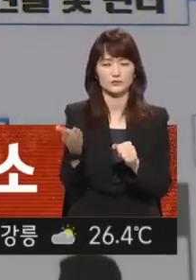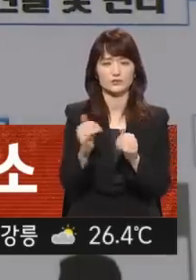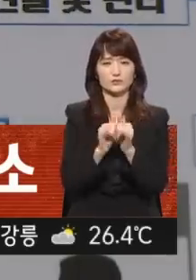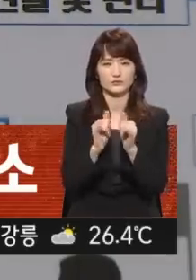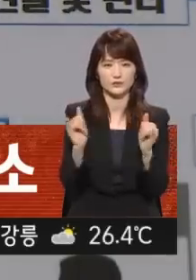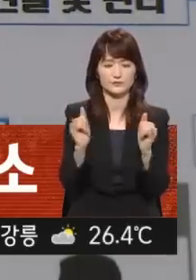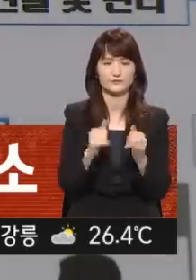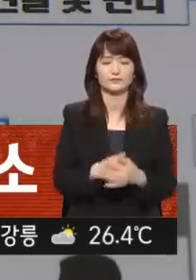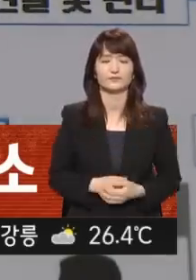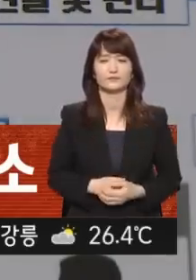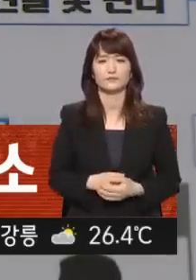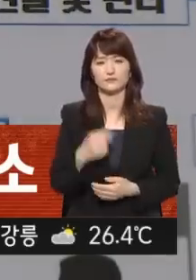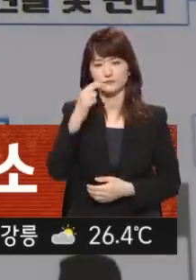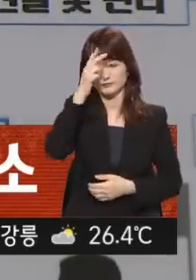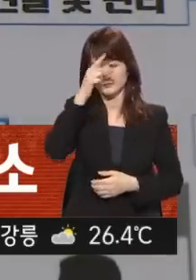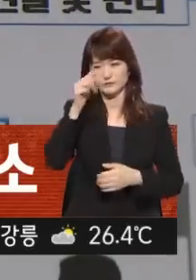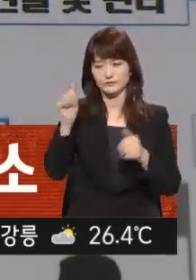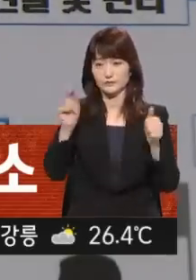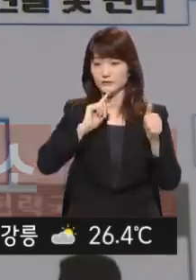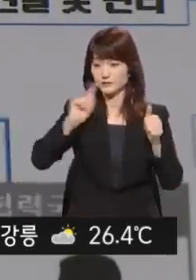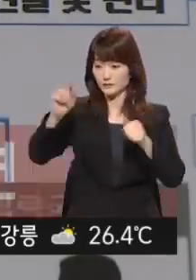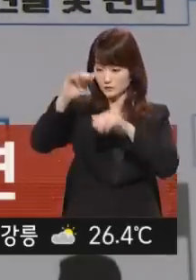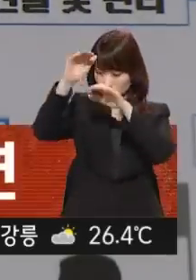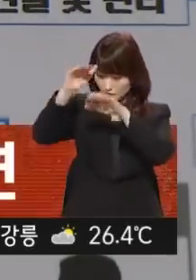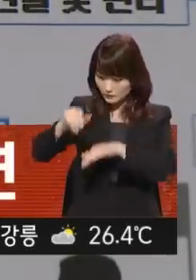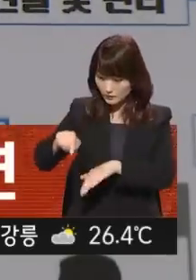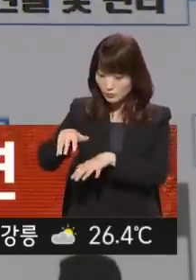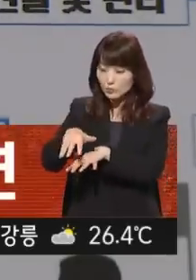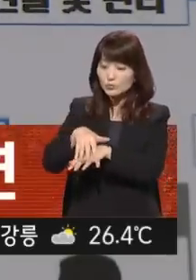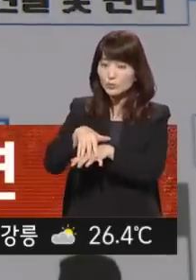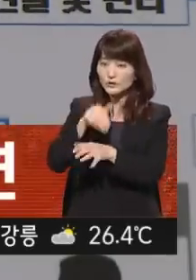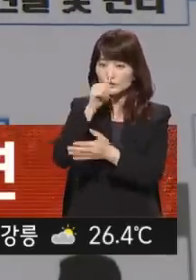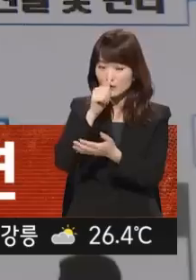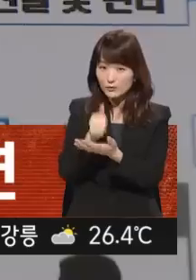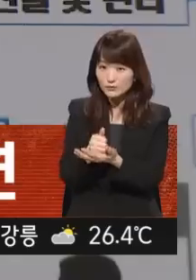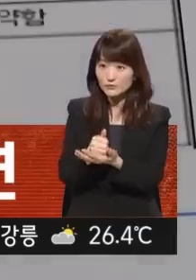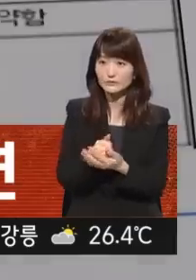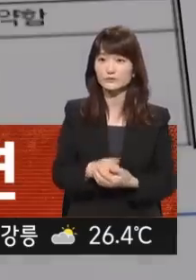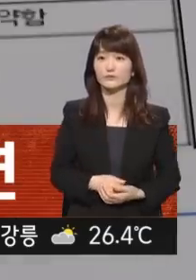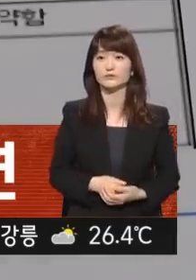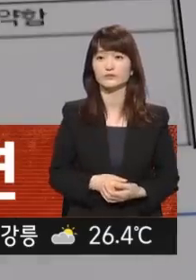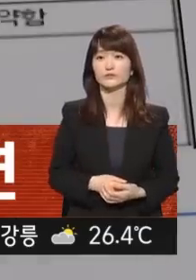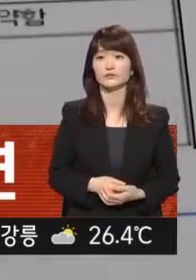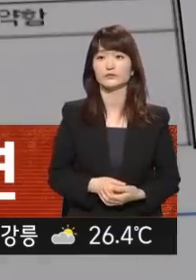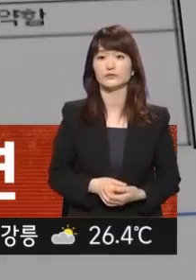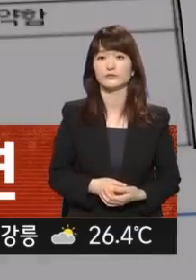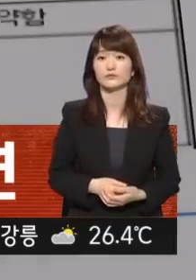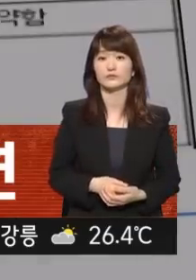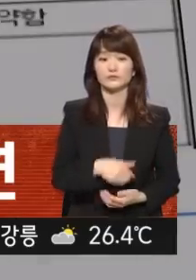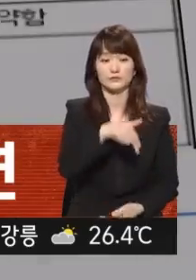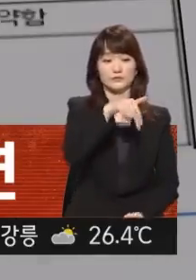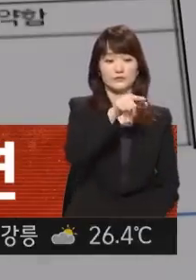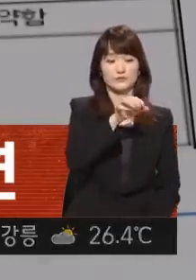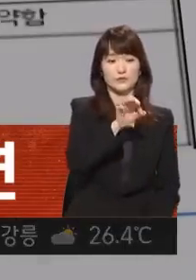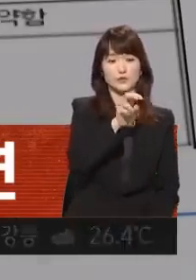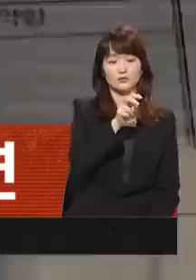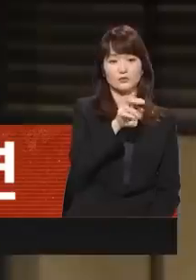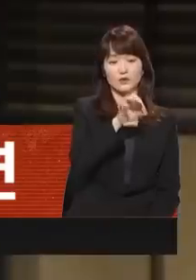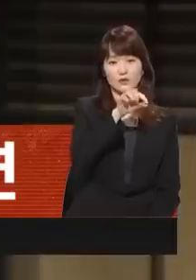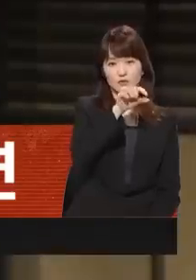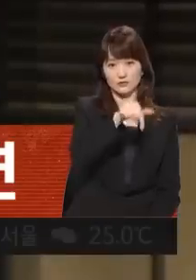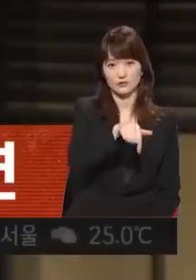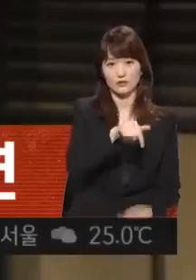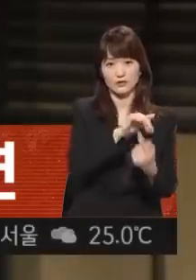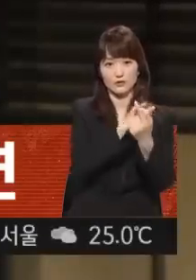양변호사님 검찰의 기소 내용만 보면 거의 조직범죄 수준이에요 아니 저는 조직 범죄도 이게 증명서 한 사람의 성범죄를 위해서